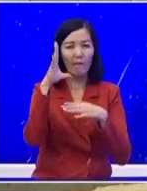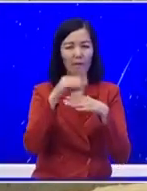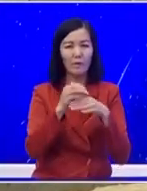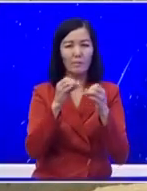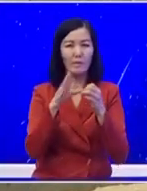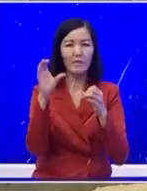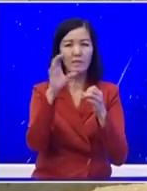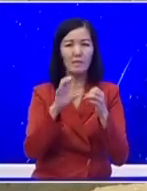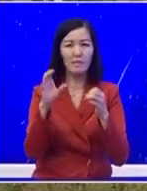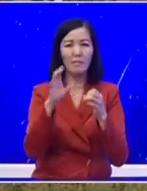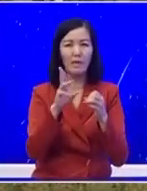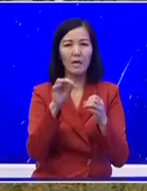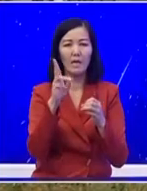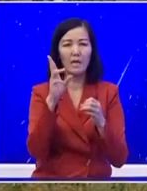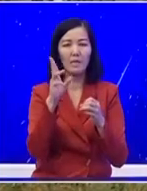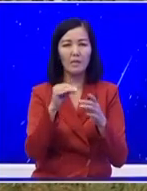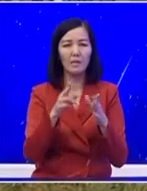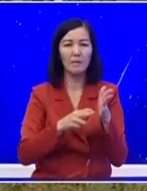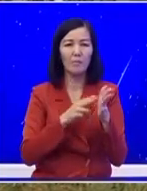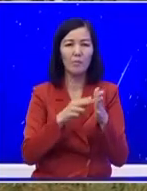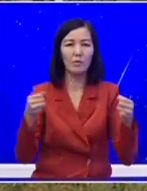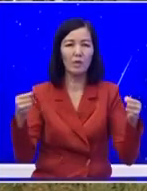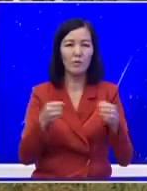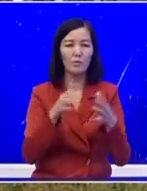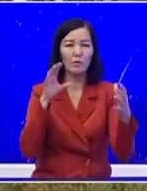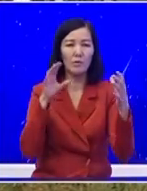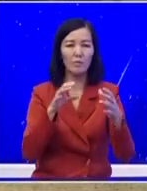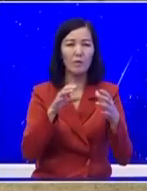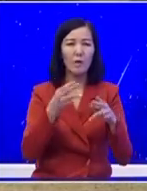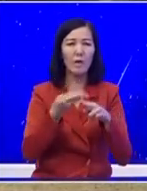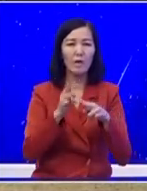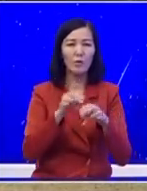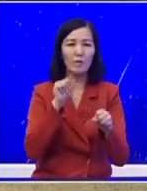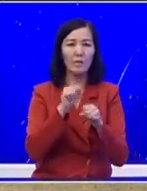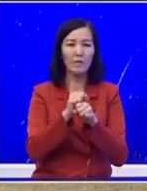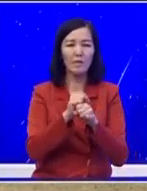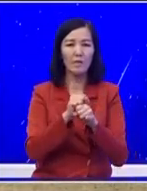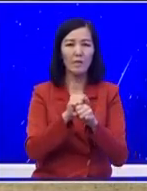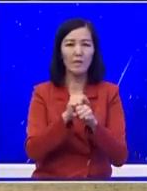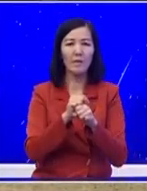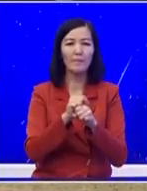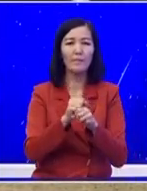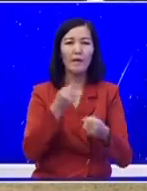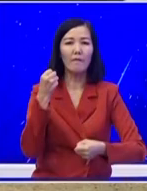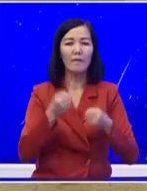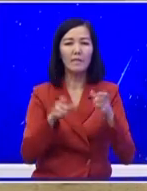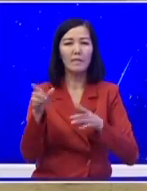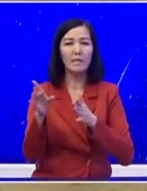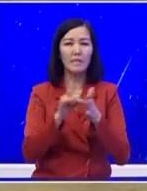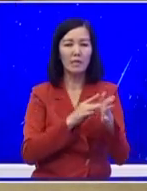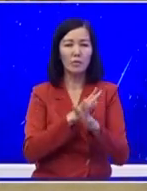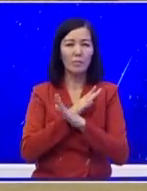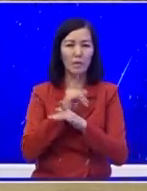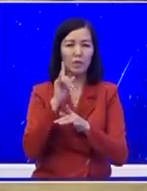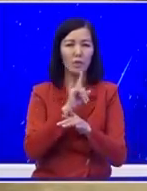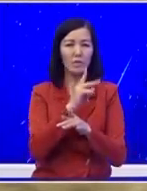года в Карасайском районе поезд столкнулся с автобусом, стоявшим на рельсах на станции Шамалган. Водитель автобуса погиб на месте. Женщина